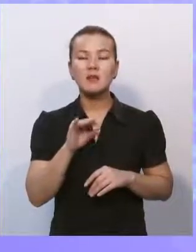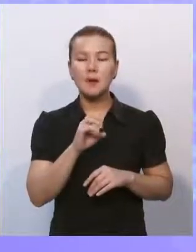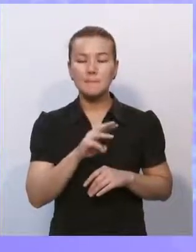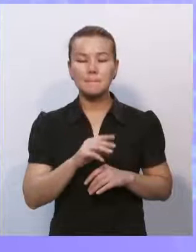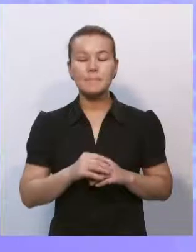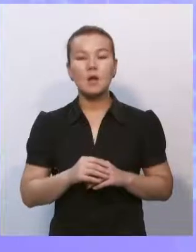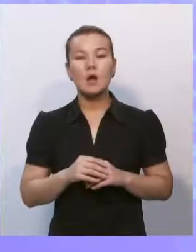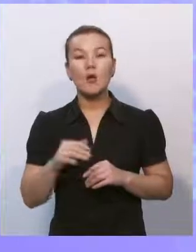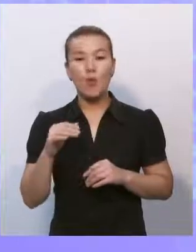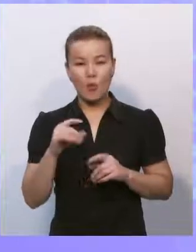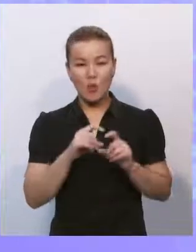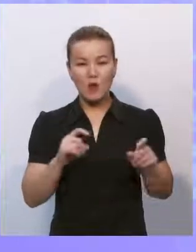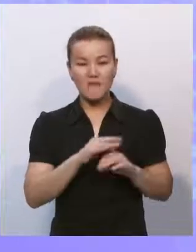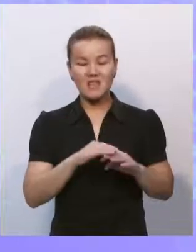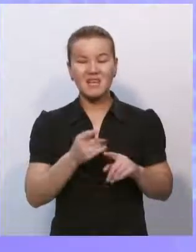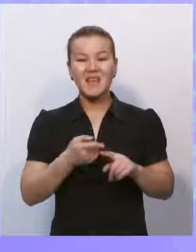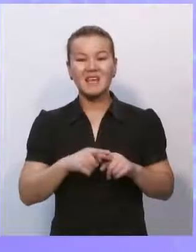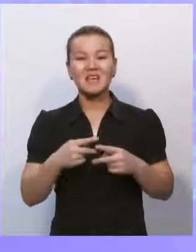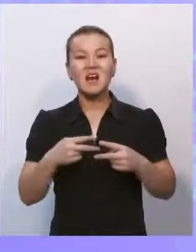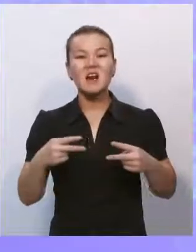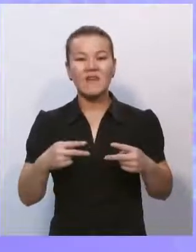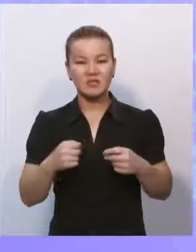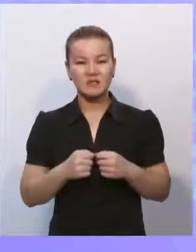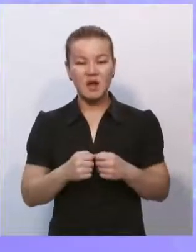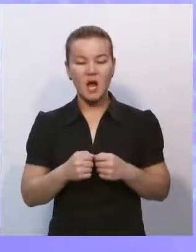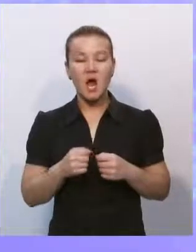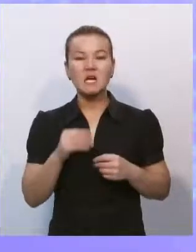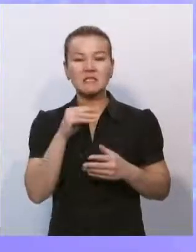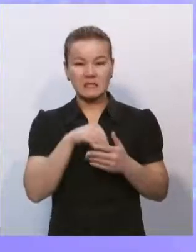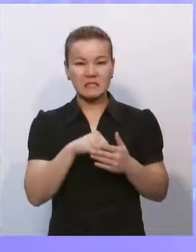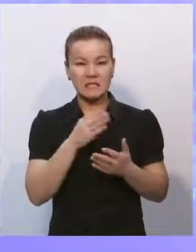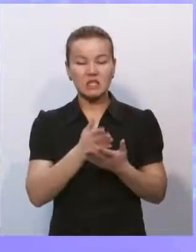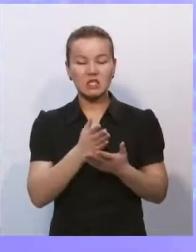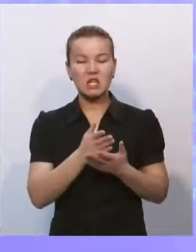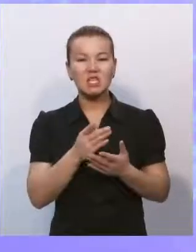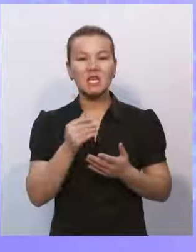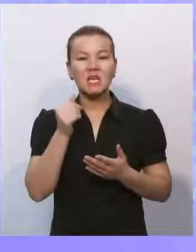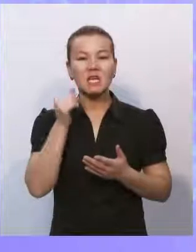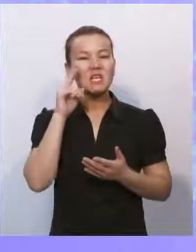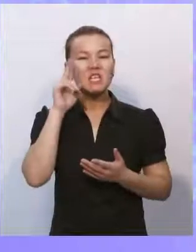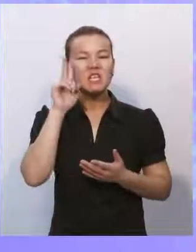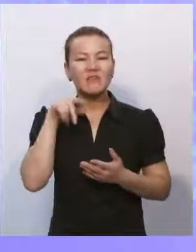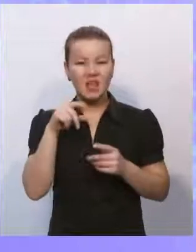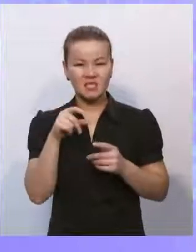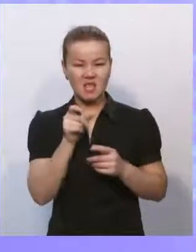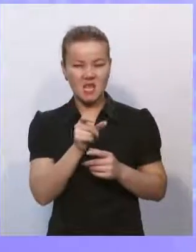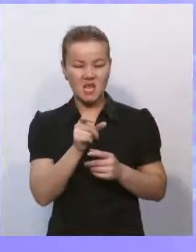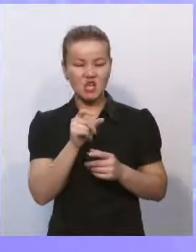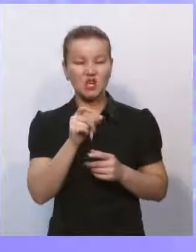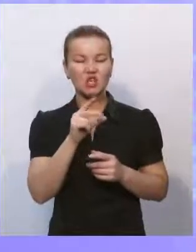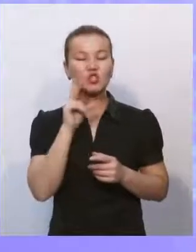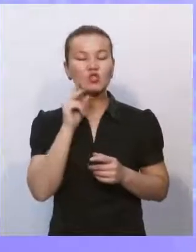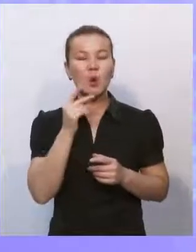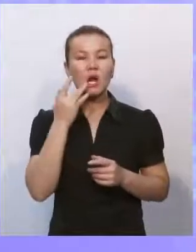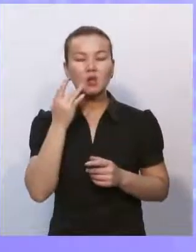уравнение это равенство содержащее неизвестное число которое